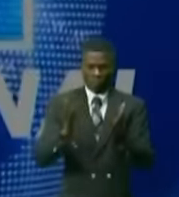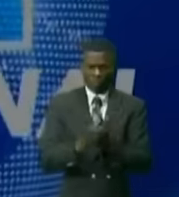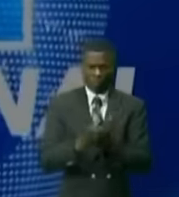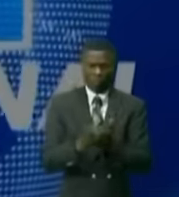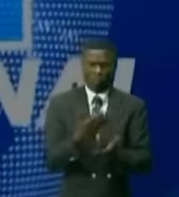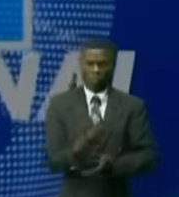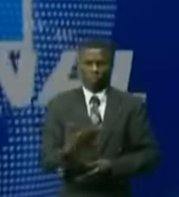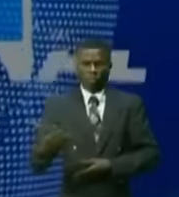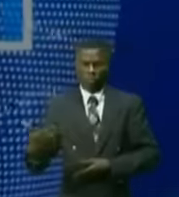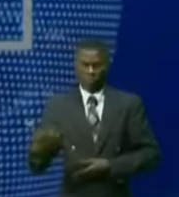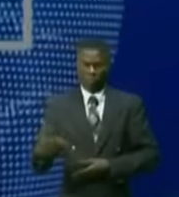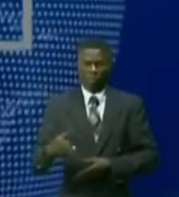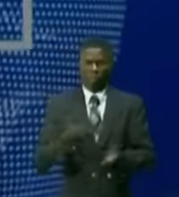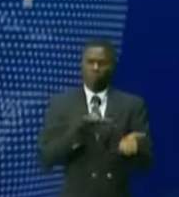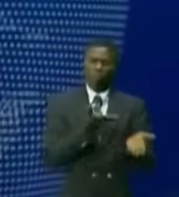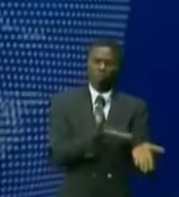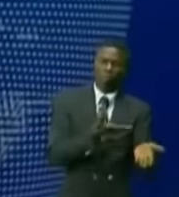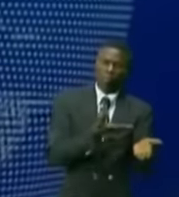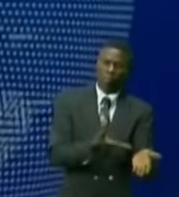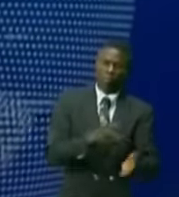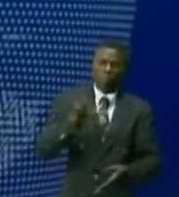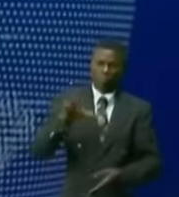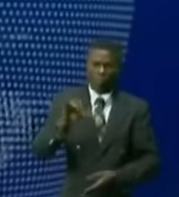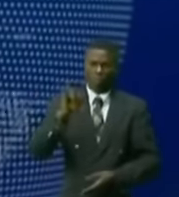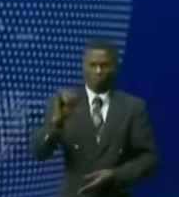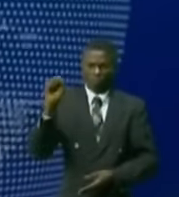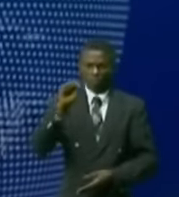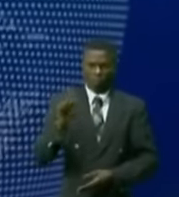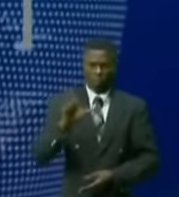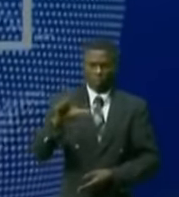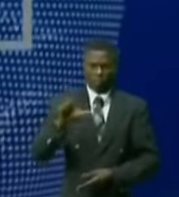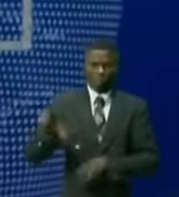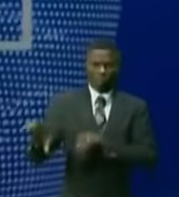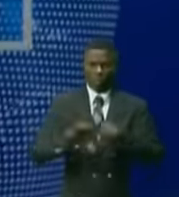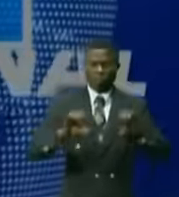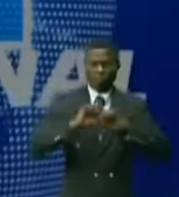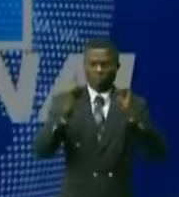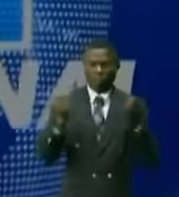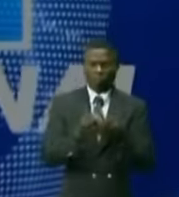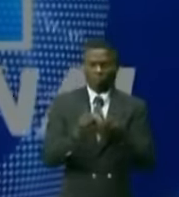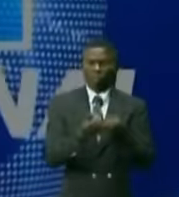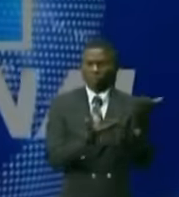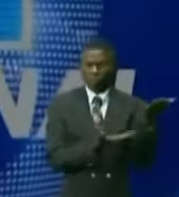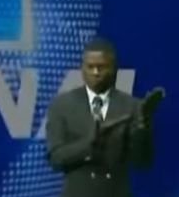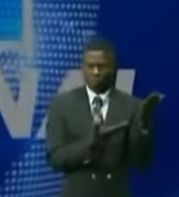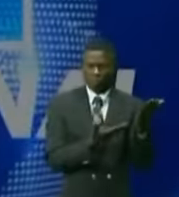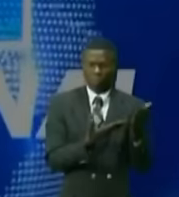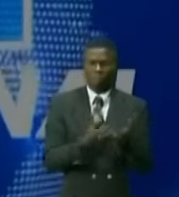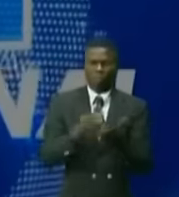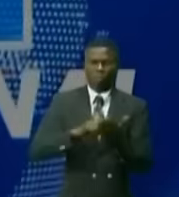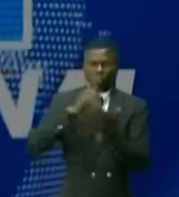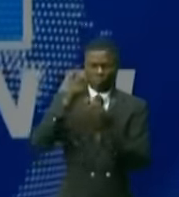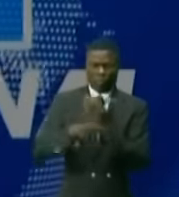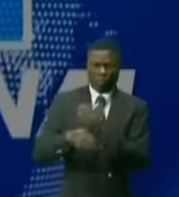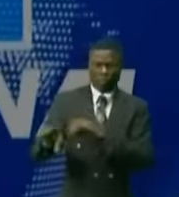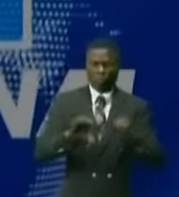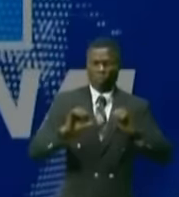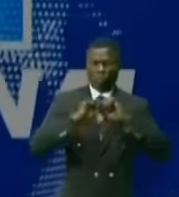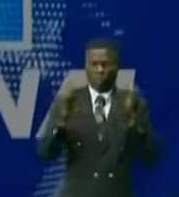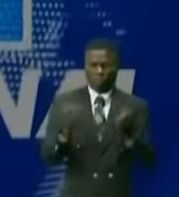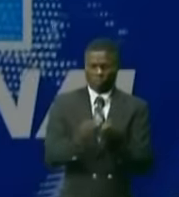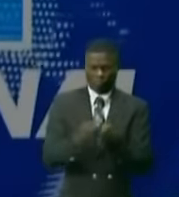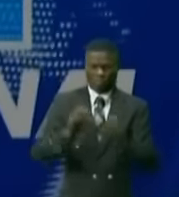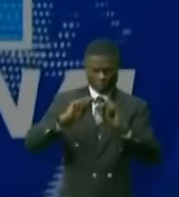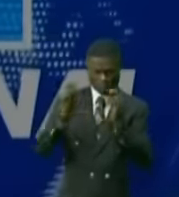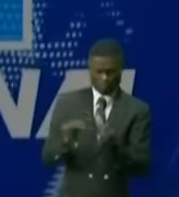produit Lissalici portant sur les actions sociales et sanitaire. C'est dans le cadre de ces actions sociales que la